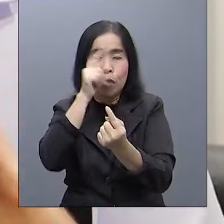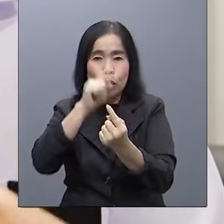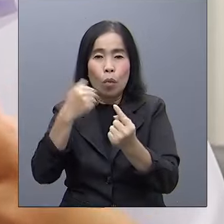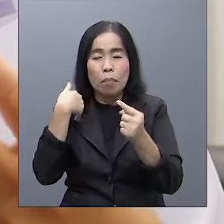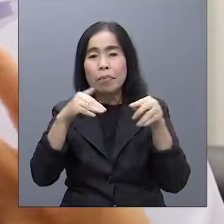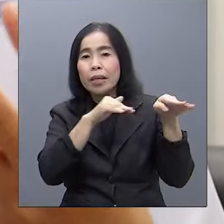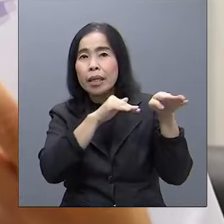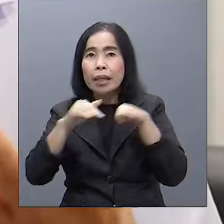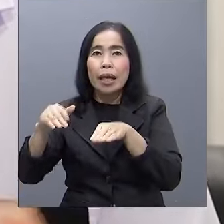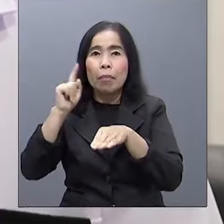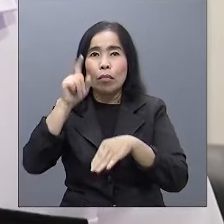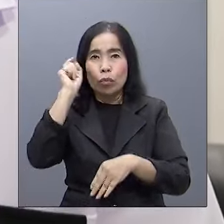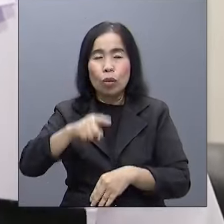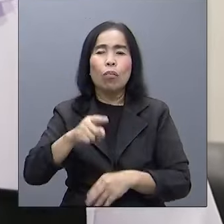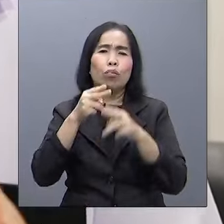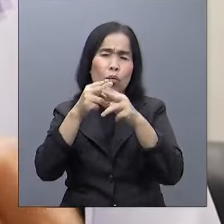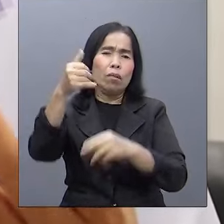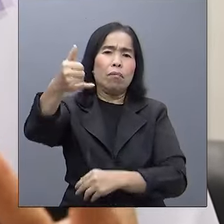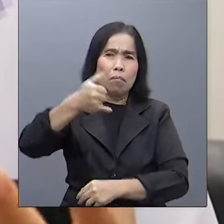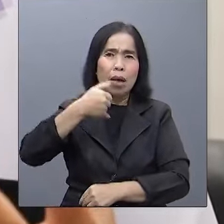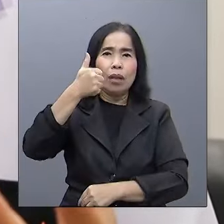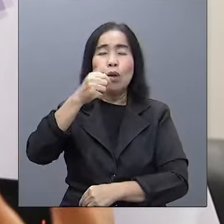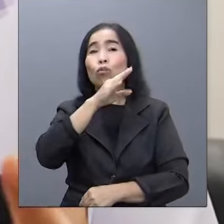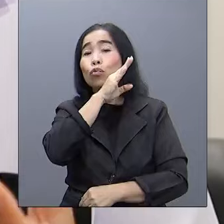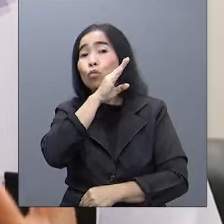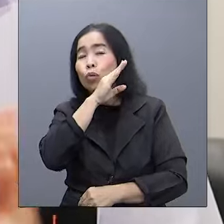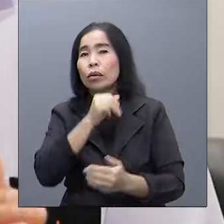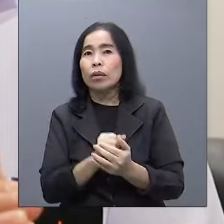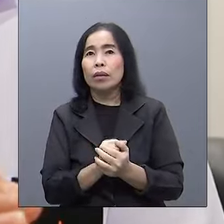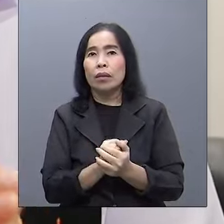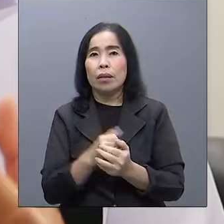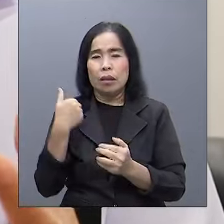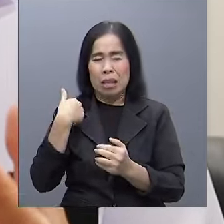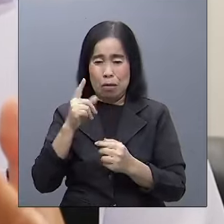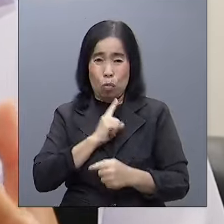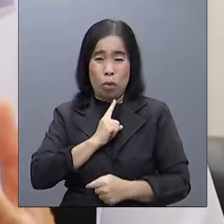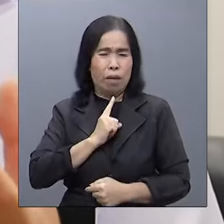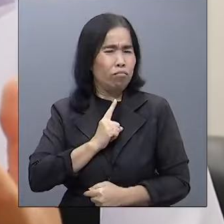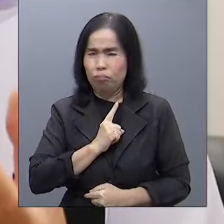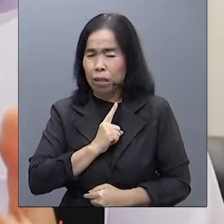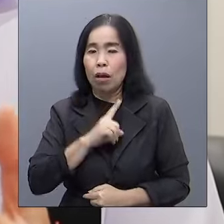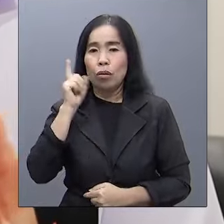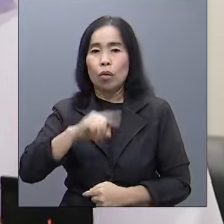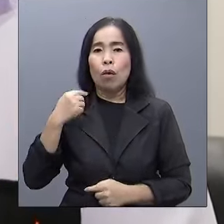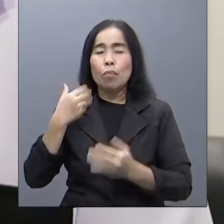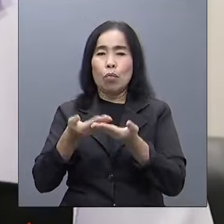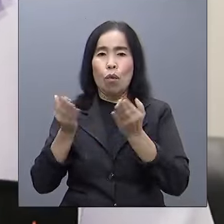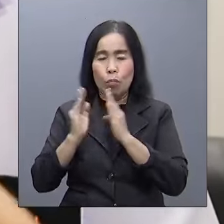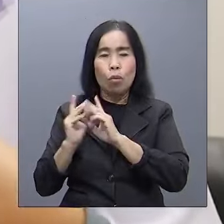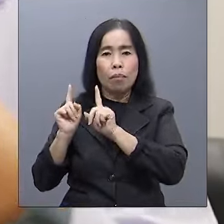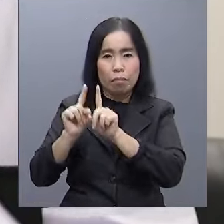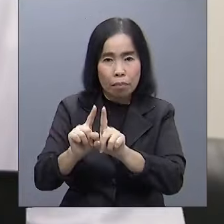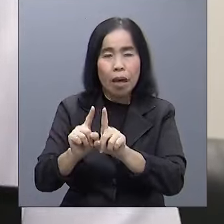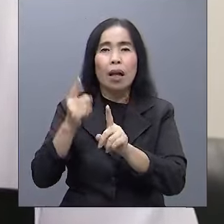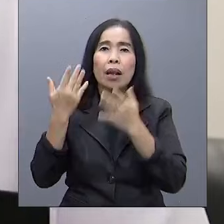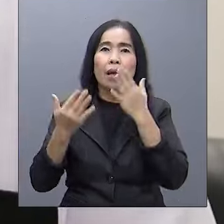ครับก็คืออยากให้มาด้วยตัวเองหมายถึงว่าคำว่ามาด้วยตัวเองก็คือมีญาติมาด้วยหรือว่าไม่ได้ขับรถมาครับเอาง่ายๆนะครับนั่